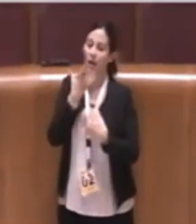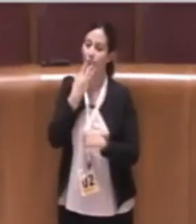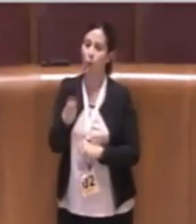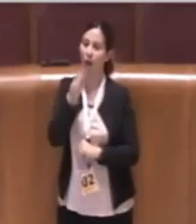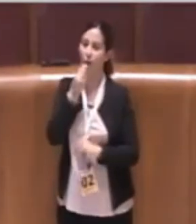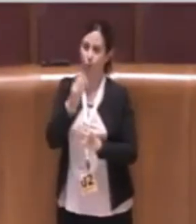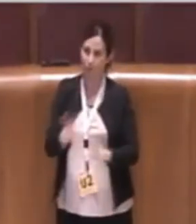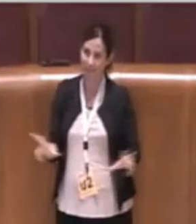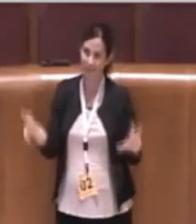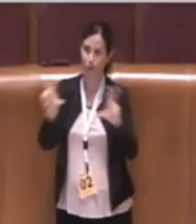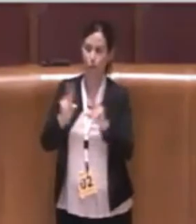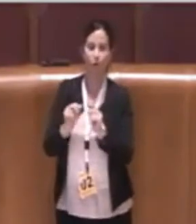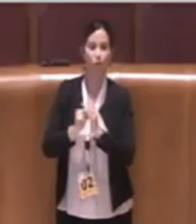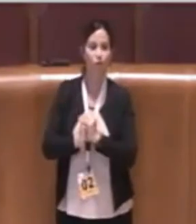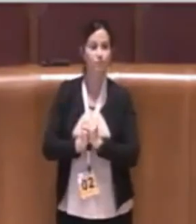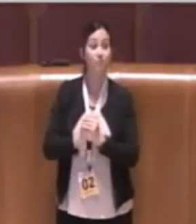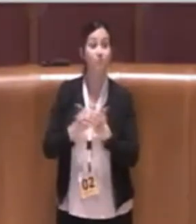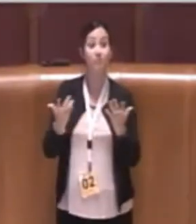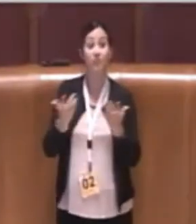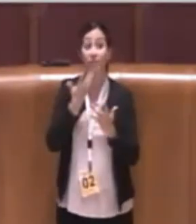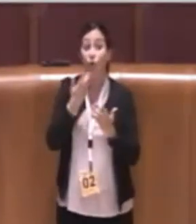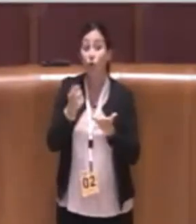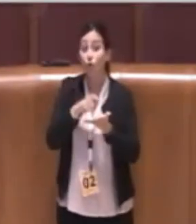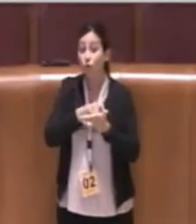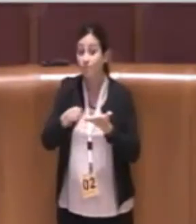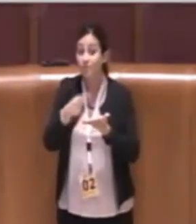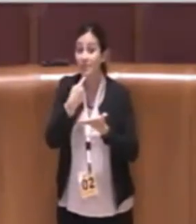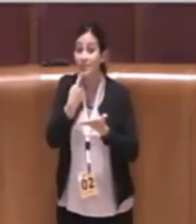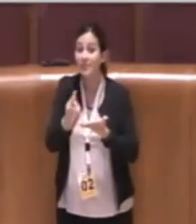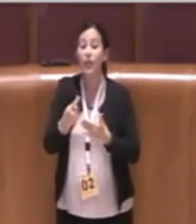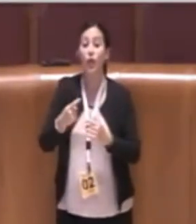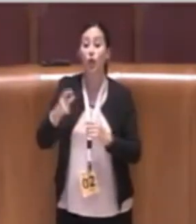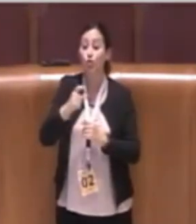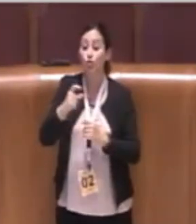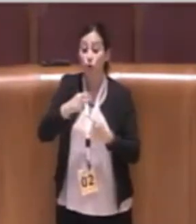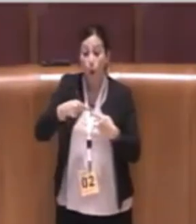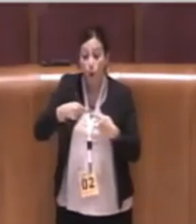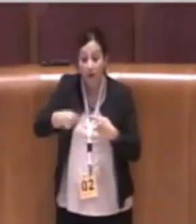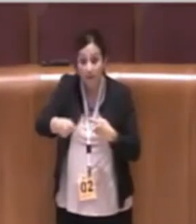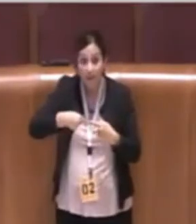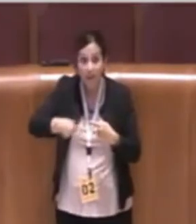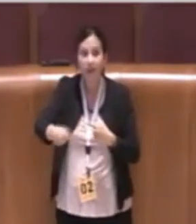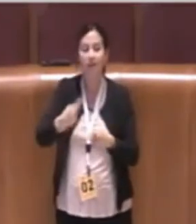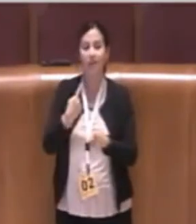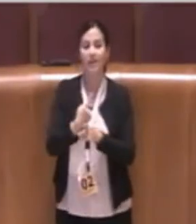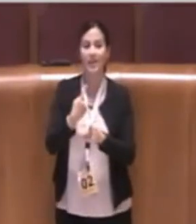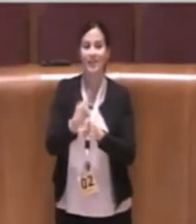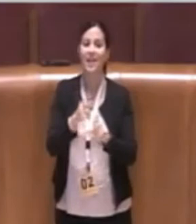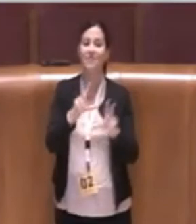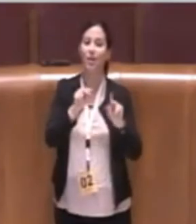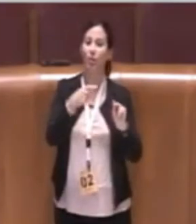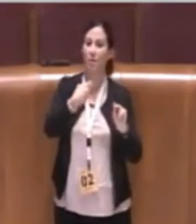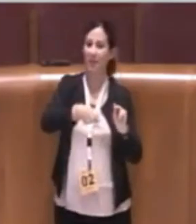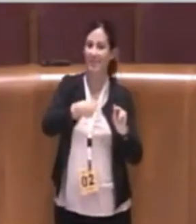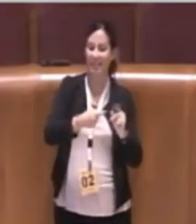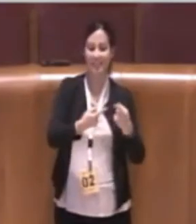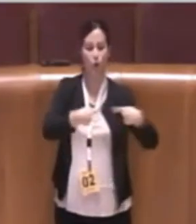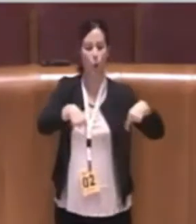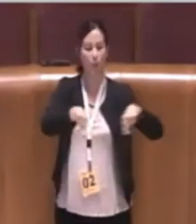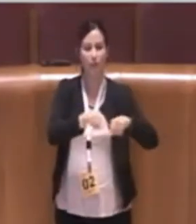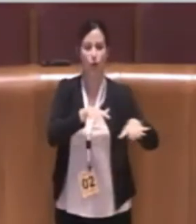giorni andremo a votare i nuovi presidenti delle due commissioni, della Commissione Mobilità e